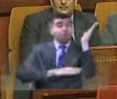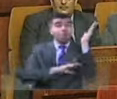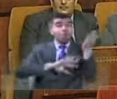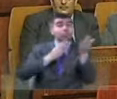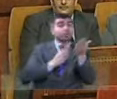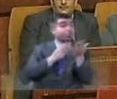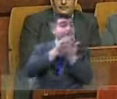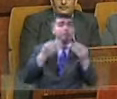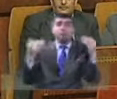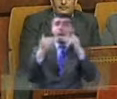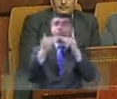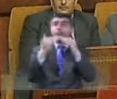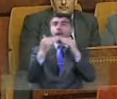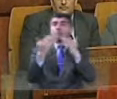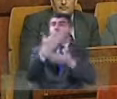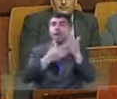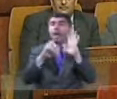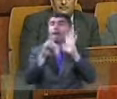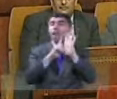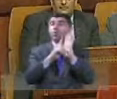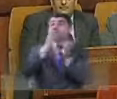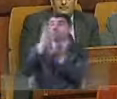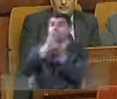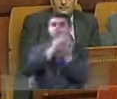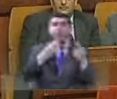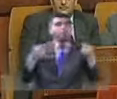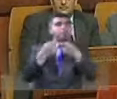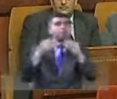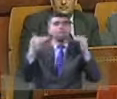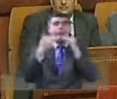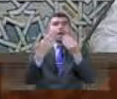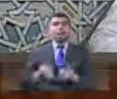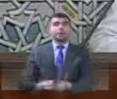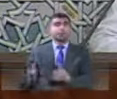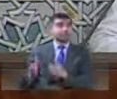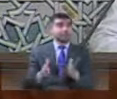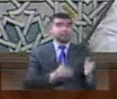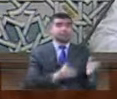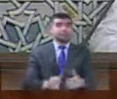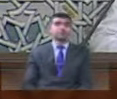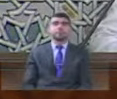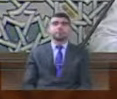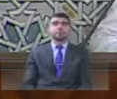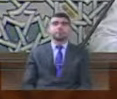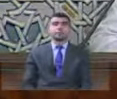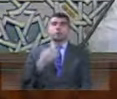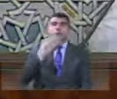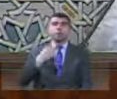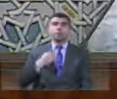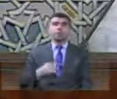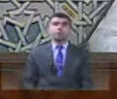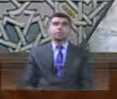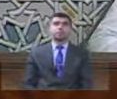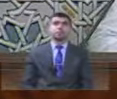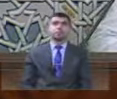مواطنين مغاربة ويستحقون يعني كامل العناية كسائر المغاربة. شكرا. شكرا سيد النائب، تفضلوا السيد الوزير فيما تبقى. العفو،